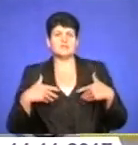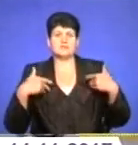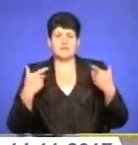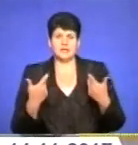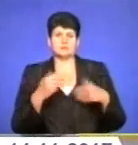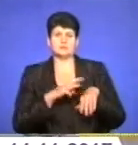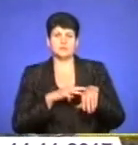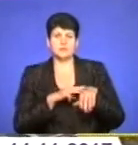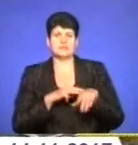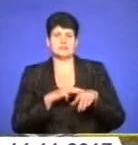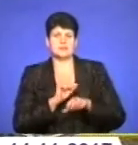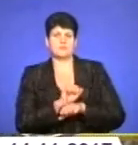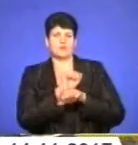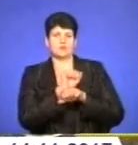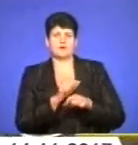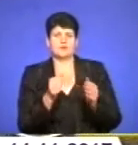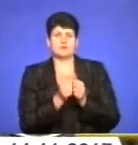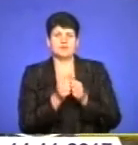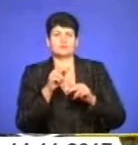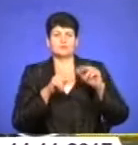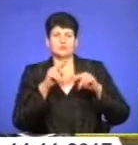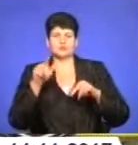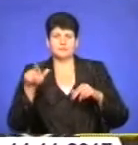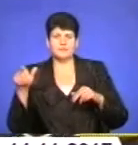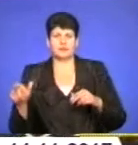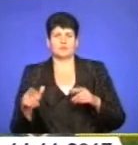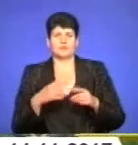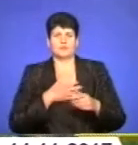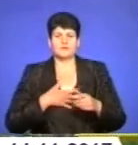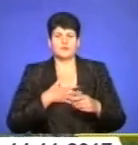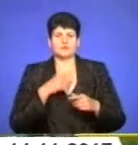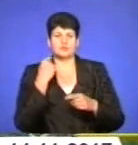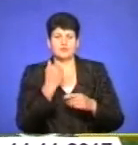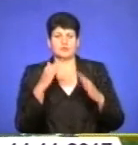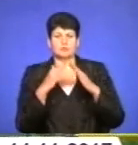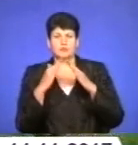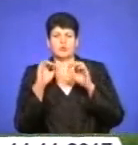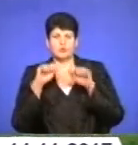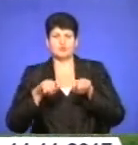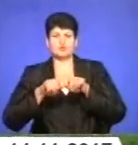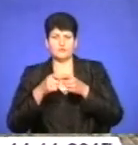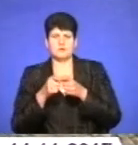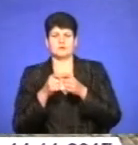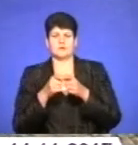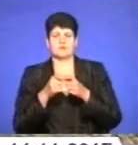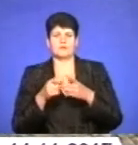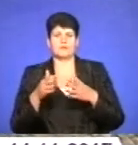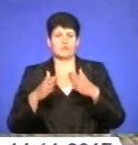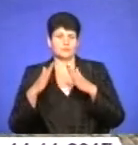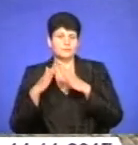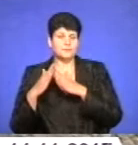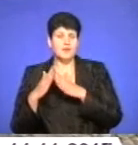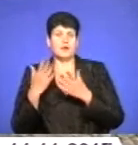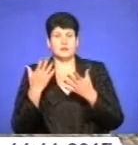і пікетували забудовників, адже хвилюються, що їхні хрущовки можуть зруйнуватися, оскільки пошкодиться підпірна стіна. Проте будівельні